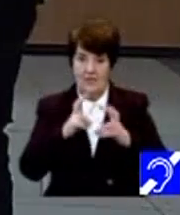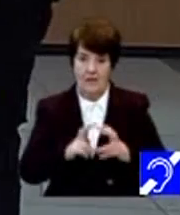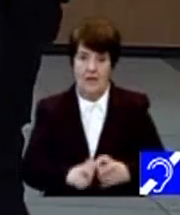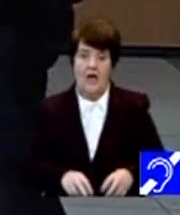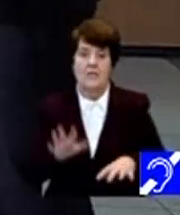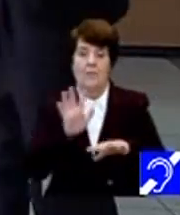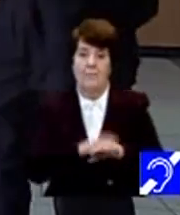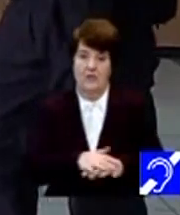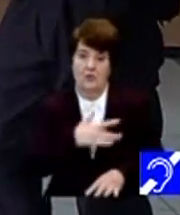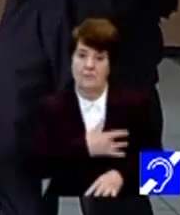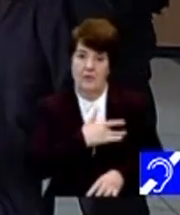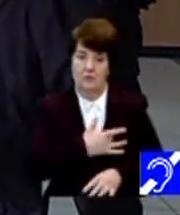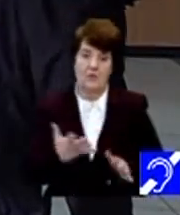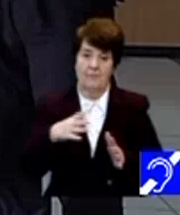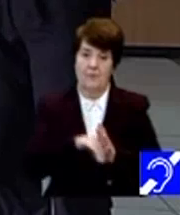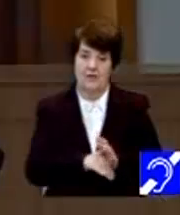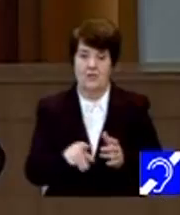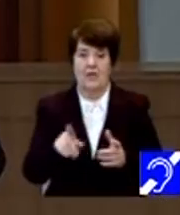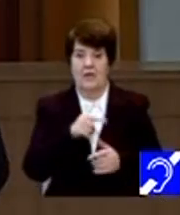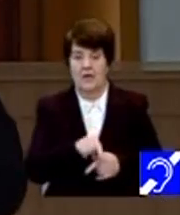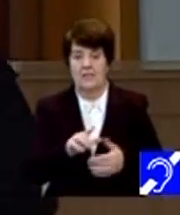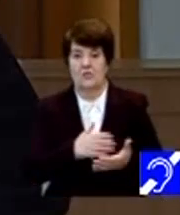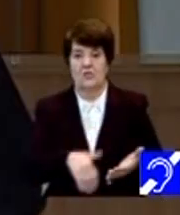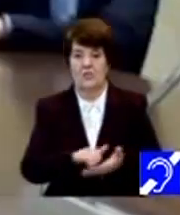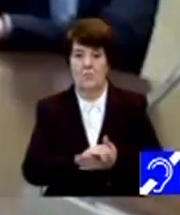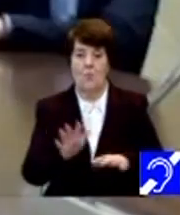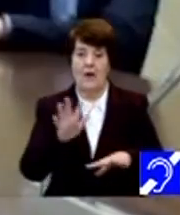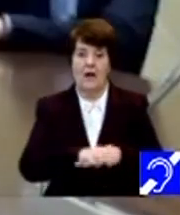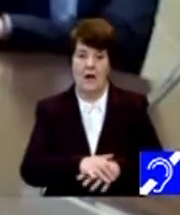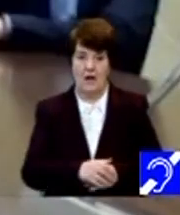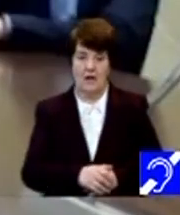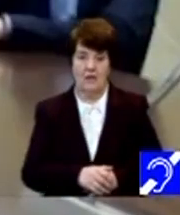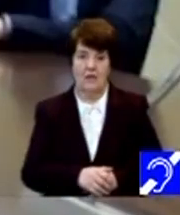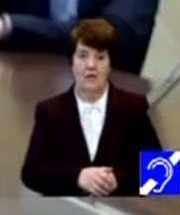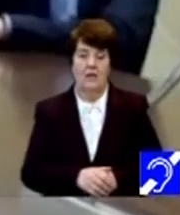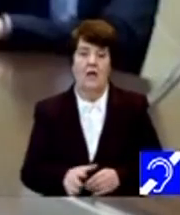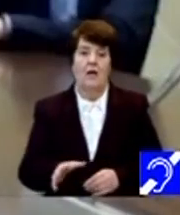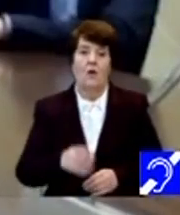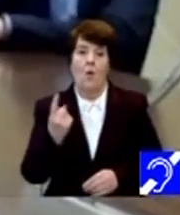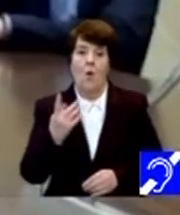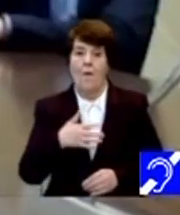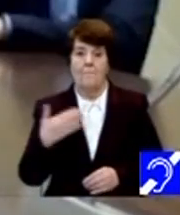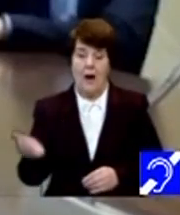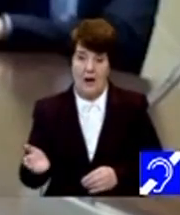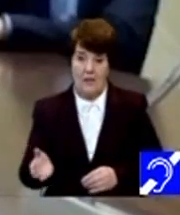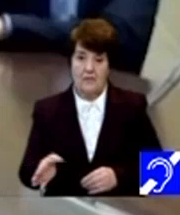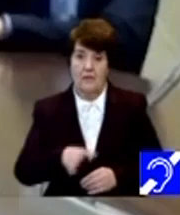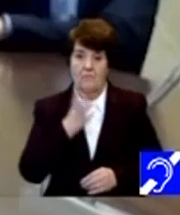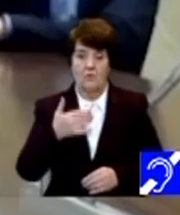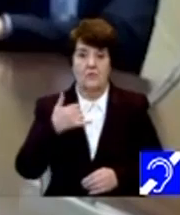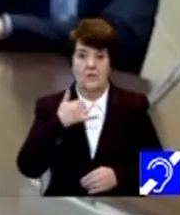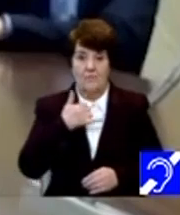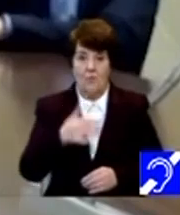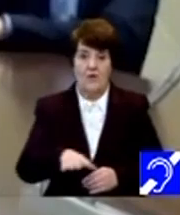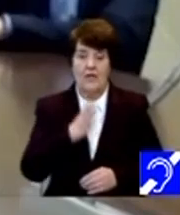2011-2014, au fost verificate atât băncile bănuite în implicarea în schemă, cât și întregul sistem bancar. A fost în două etape. O parte prin